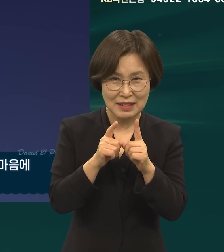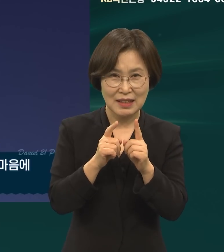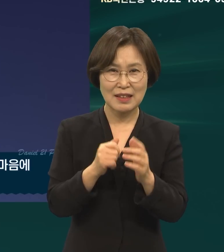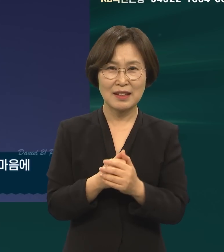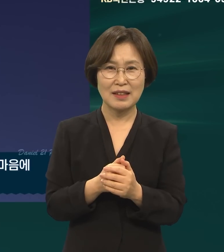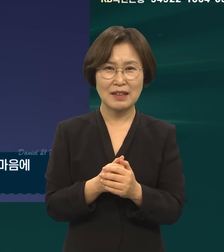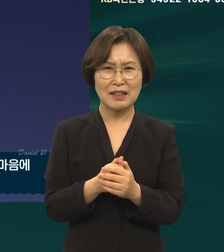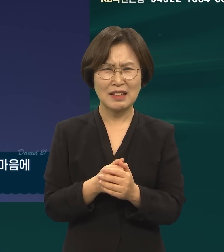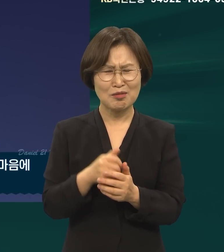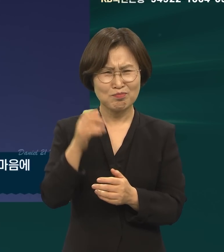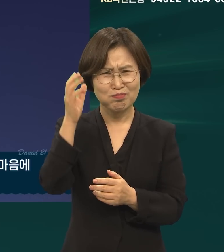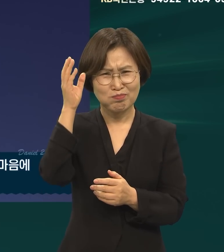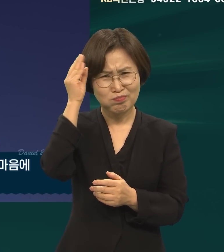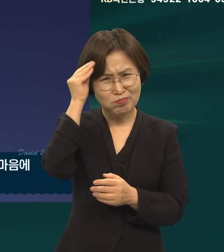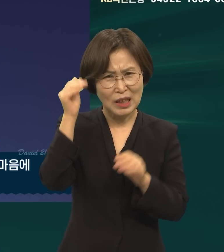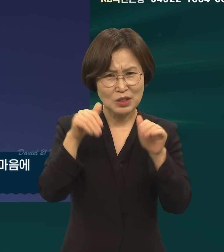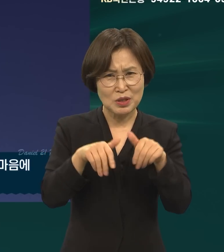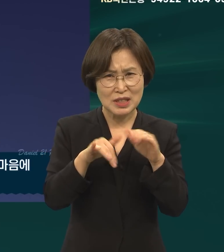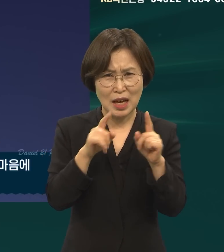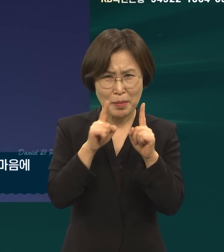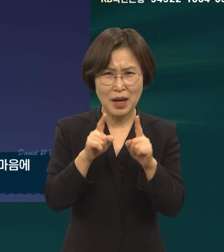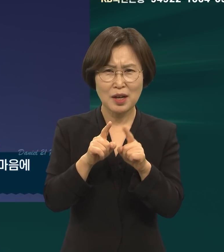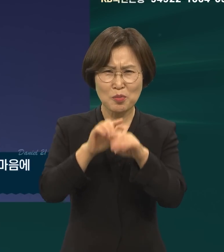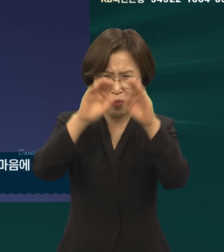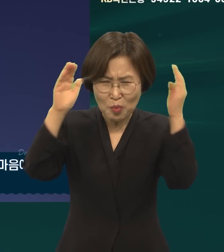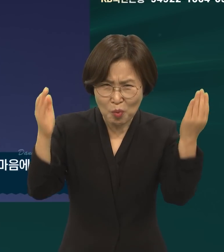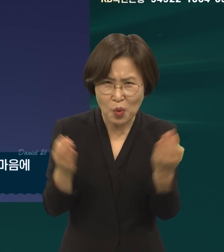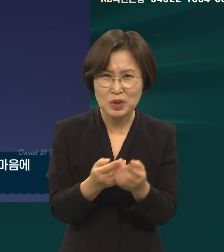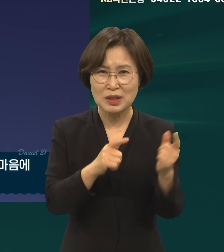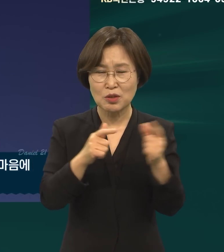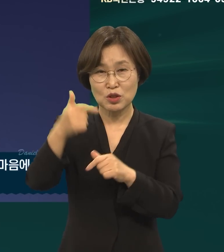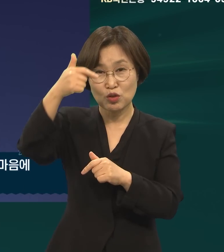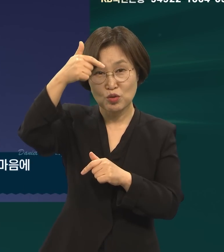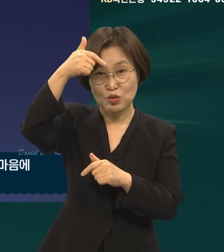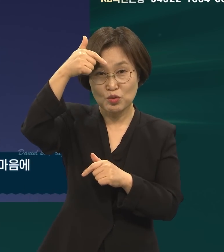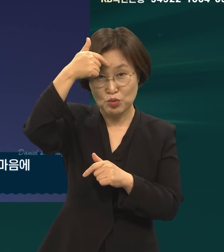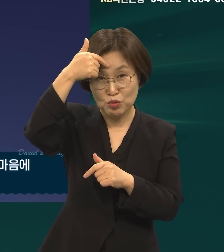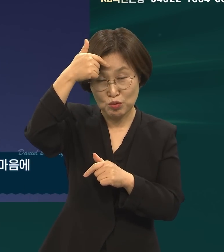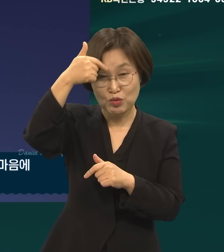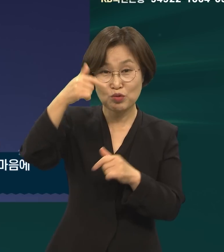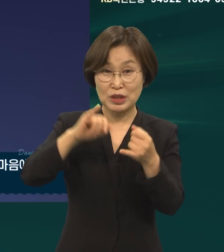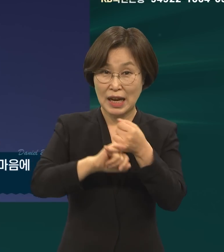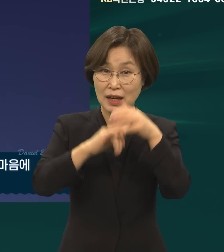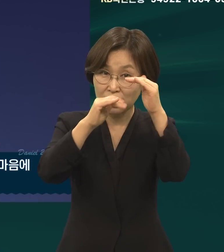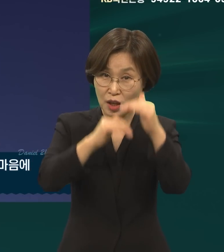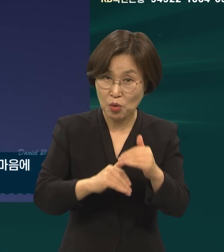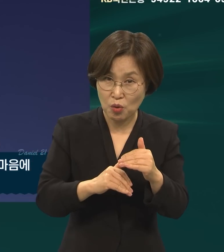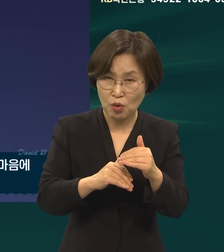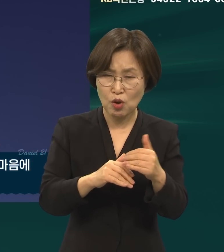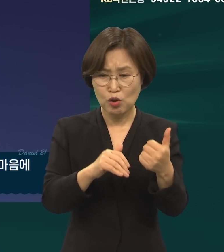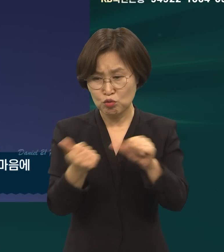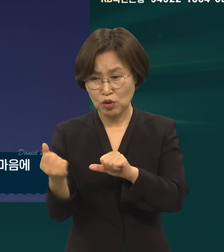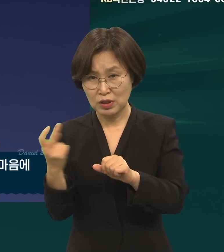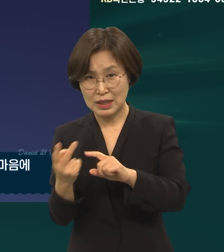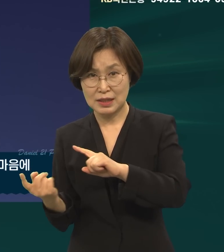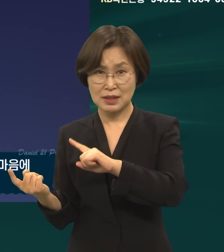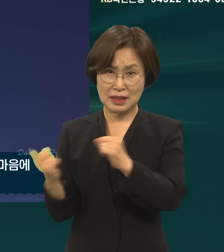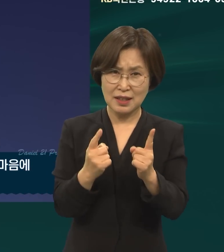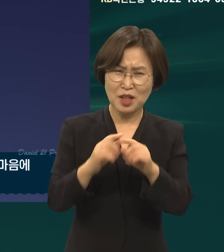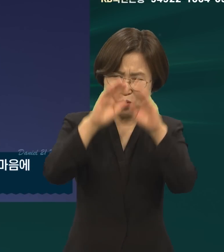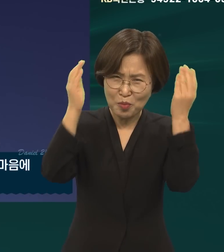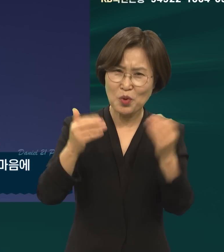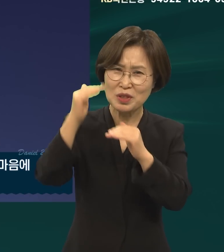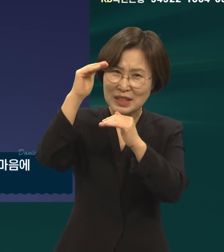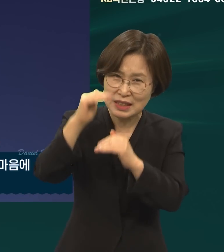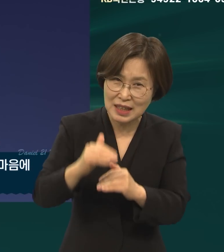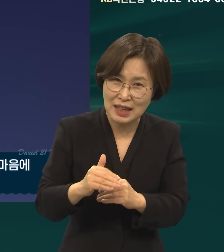말씀하십니다. 미련하고 선지자들이 말한 모든 것을 구약 성경에 주님이 오신다는 이야기, 죽었다가 다시 사신다는 이 모든 이야기,